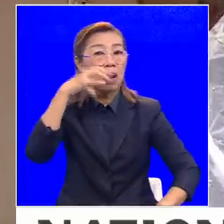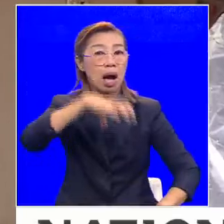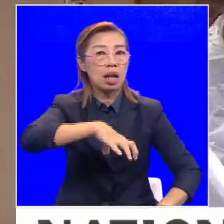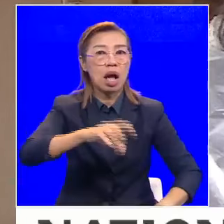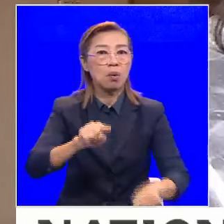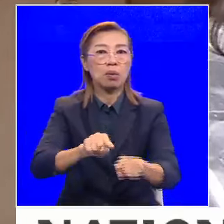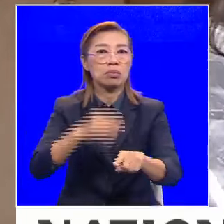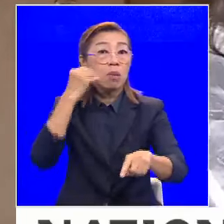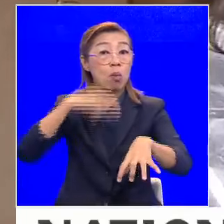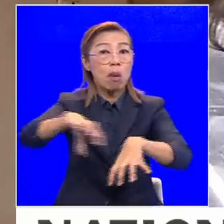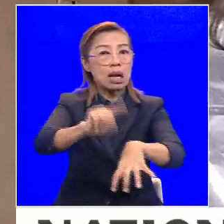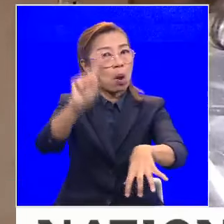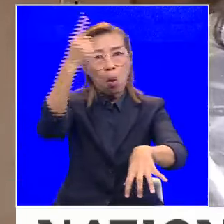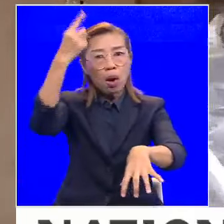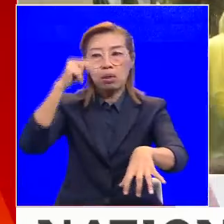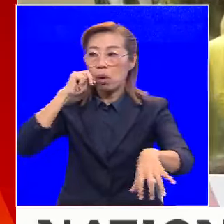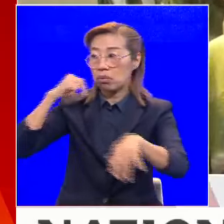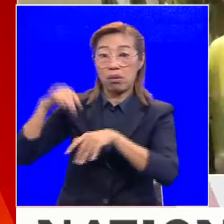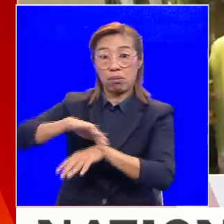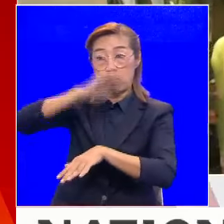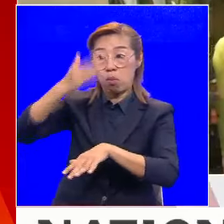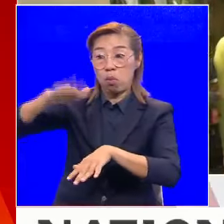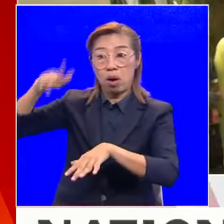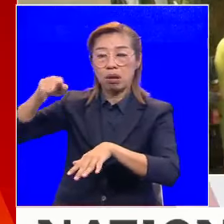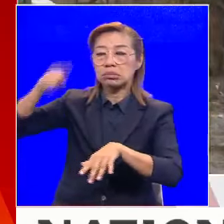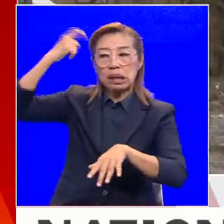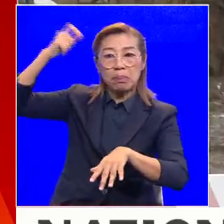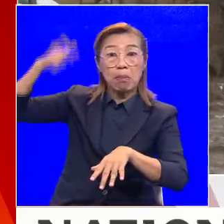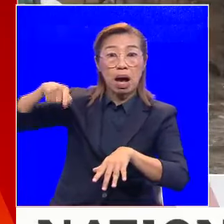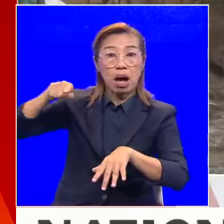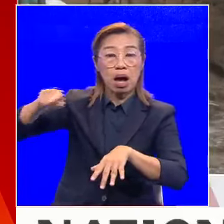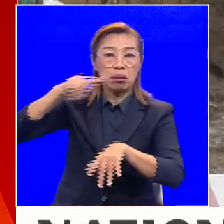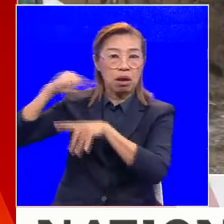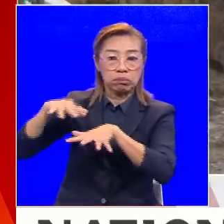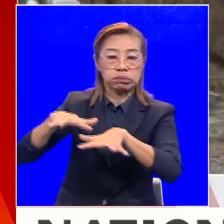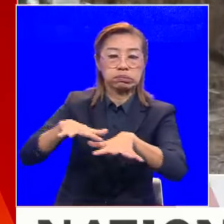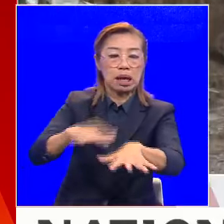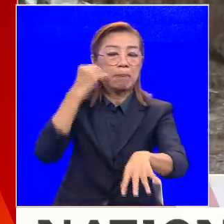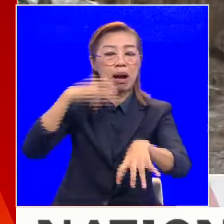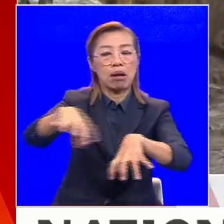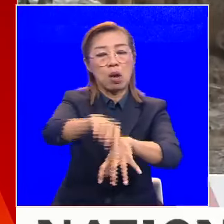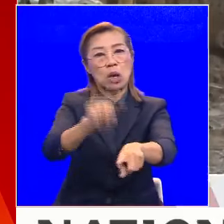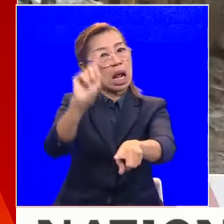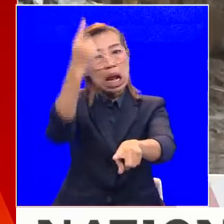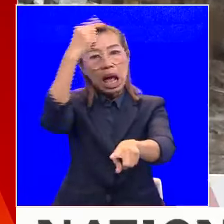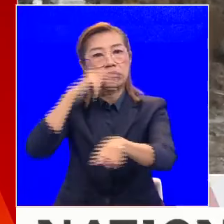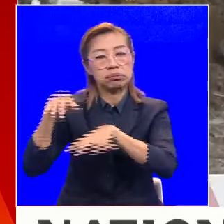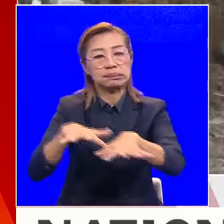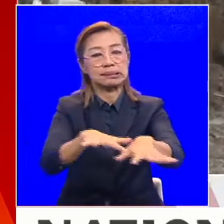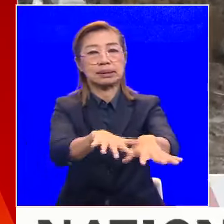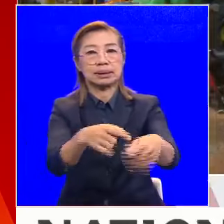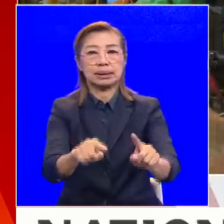ได้เพราะว่ารับน้ำจากประเทศเพื่อนบ้านเนี่ยเป็นจุดแรกเลย แต่ว่าพ่อว่าถ้าเสร็จจ